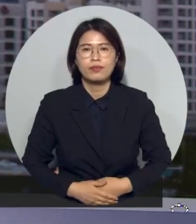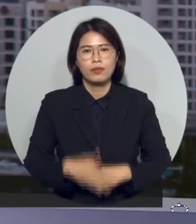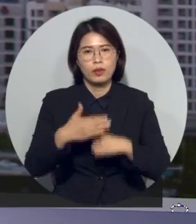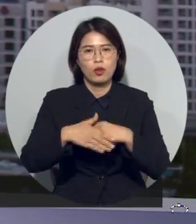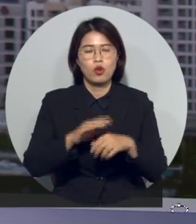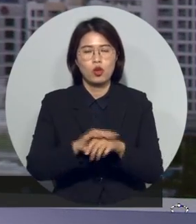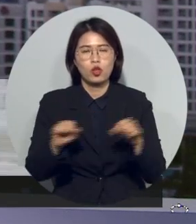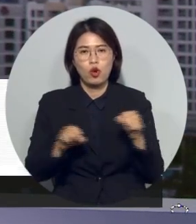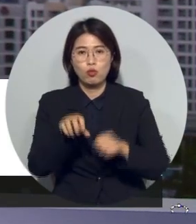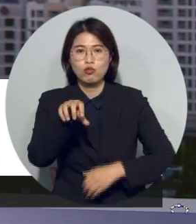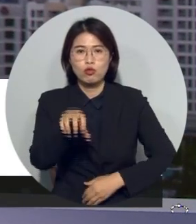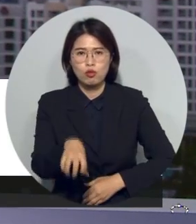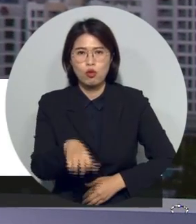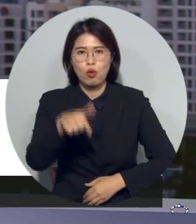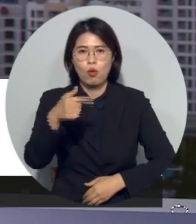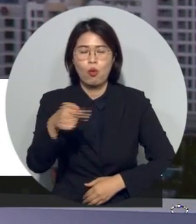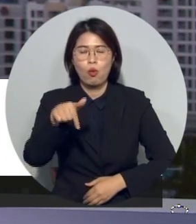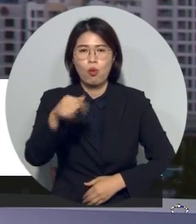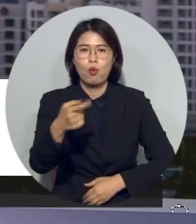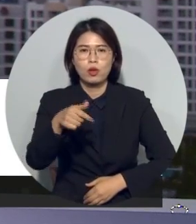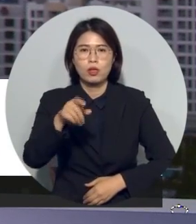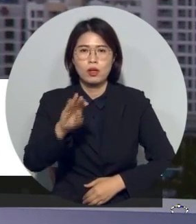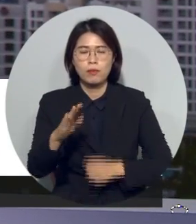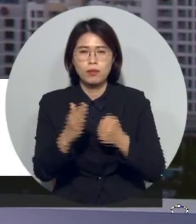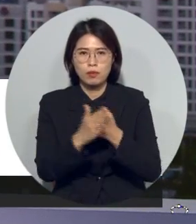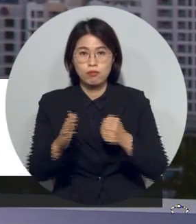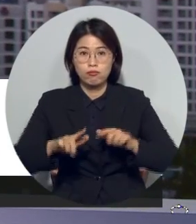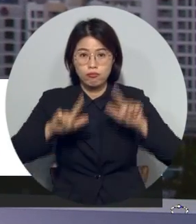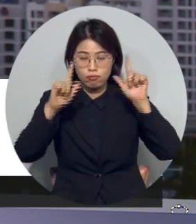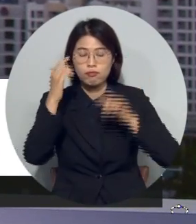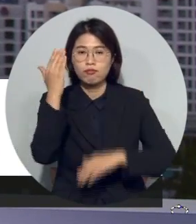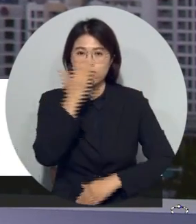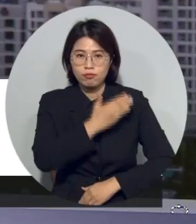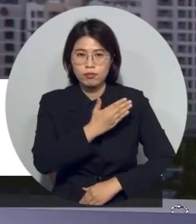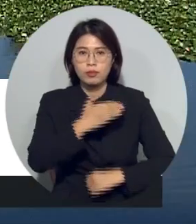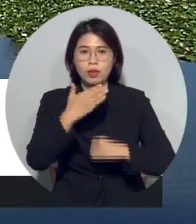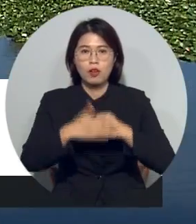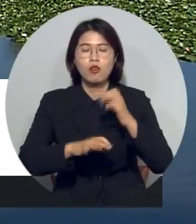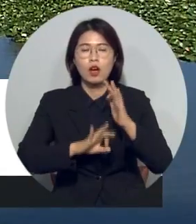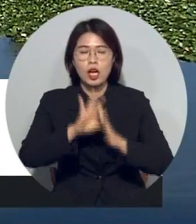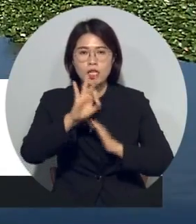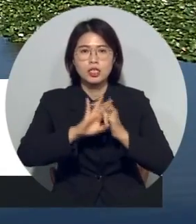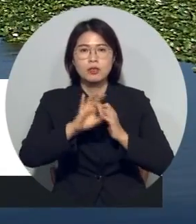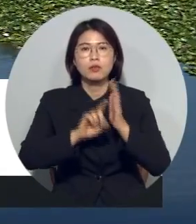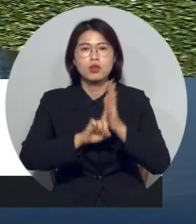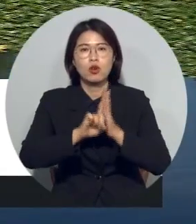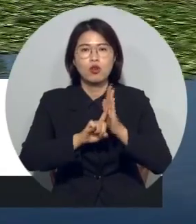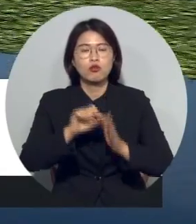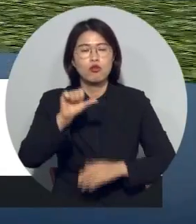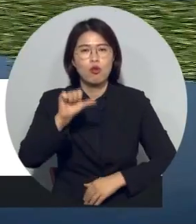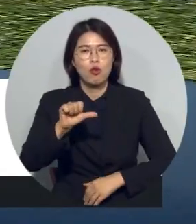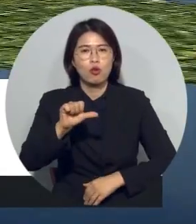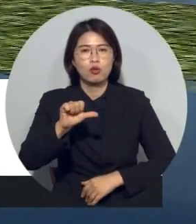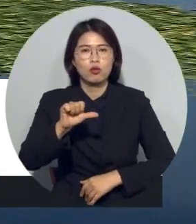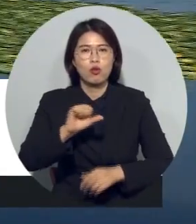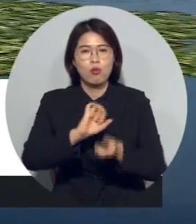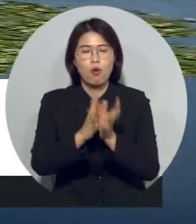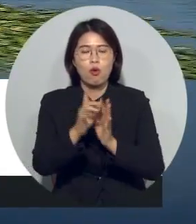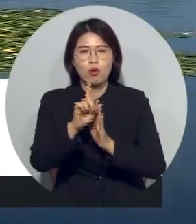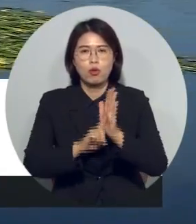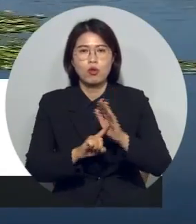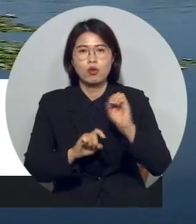대 과 경북 지역은 고기압의 영향으로 맑은 날씨를 보이고 있습니다 대구에 아침 최저 기온은 5도 경북은 봉화 영하